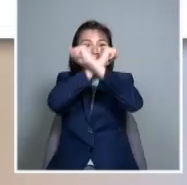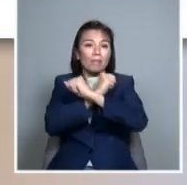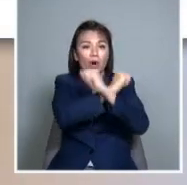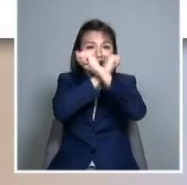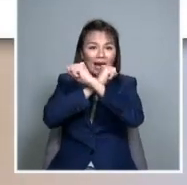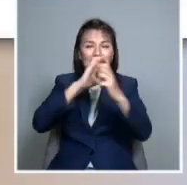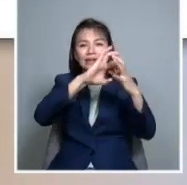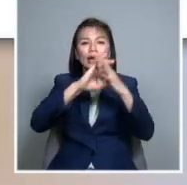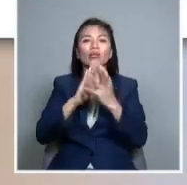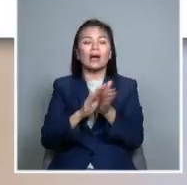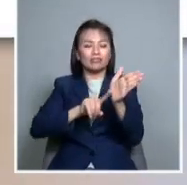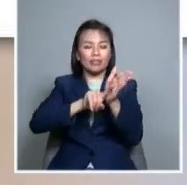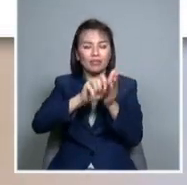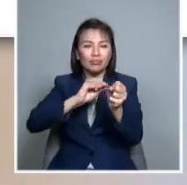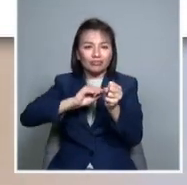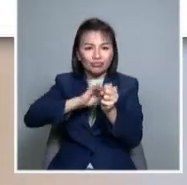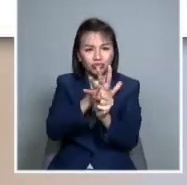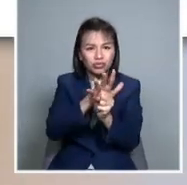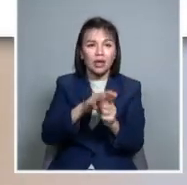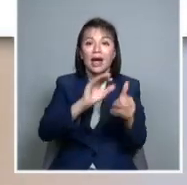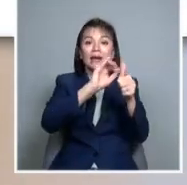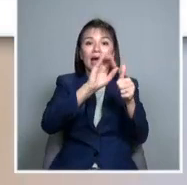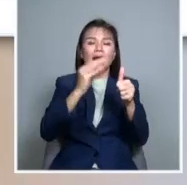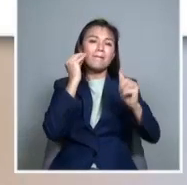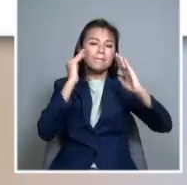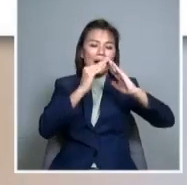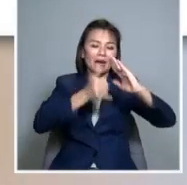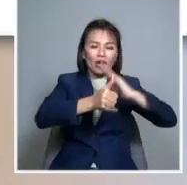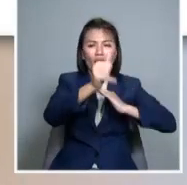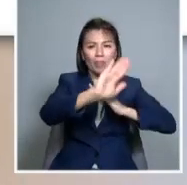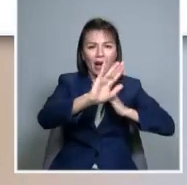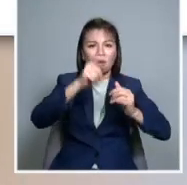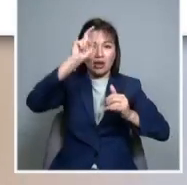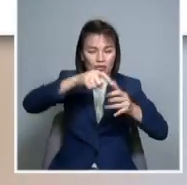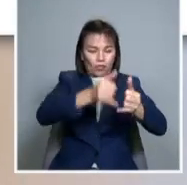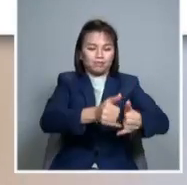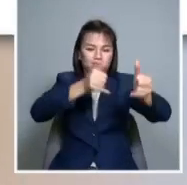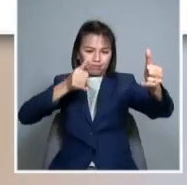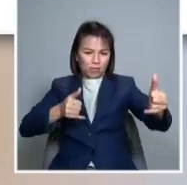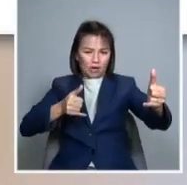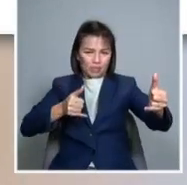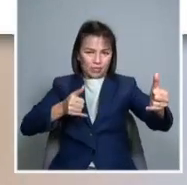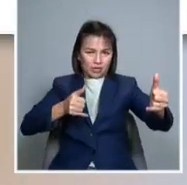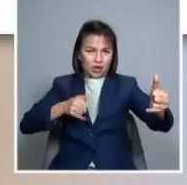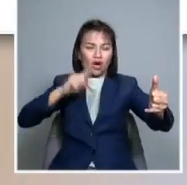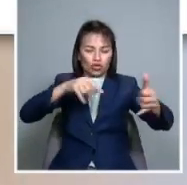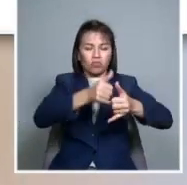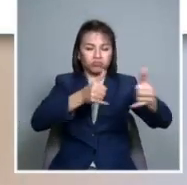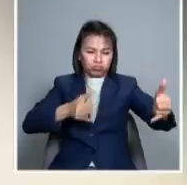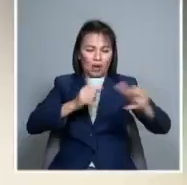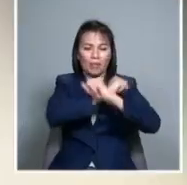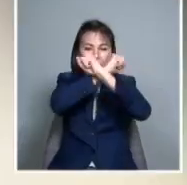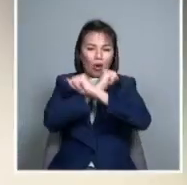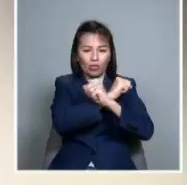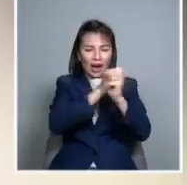พร้อมแนะนำทุกคนว่าไม่ควรออกนอกบ้านแล้วก็เว้นระยะห่างทางสังคมเพื่อให้ห่างไกลโรคนั้น